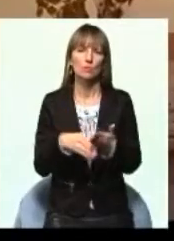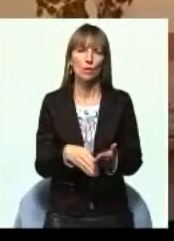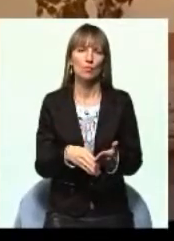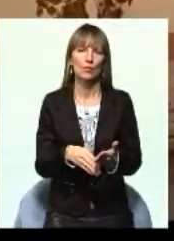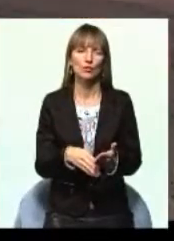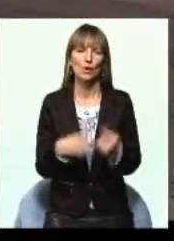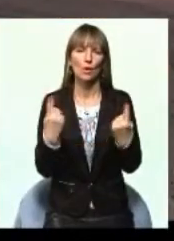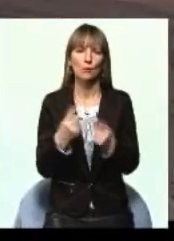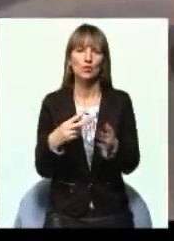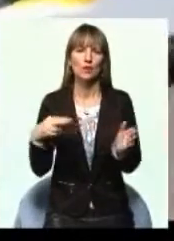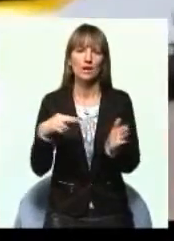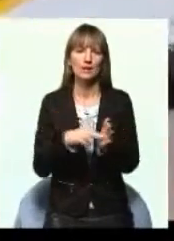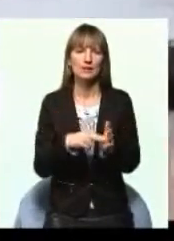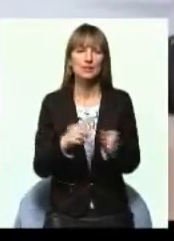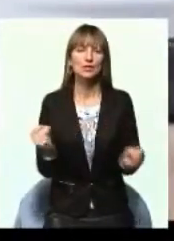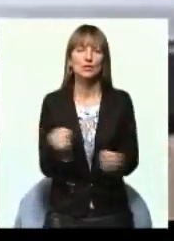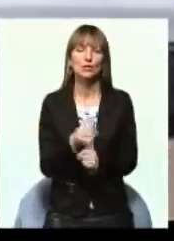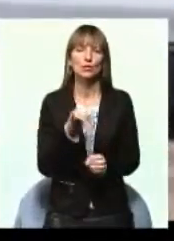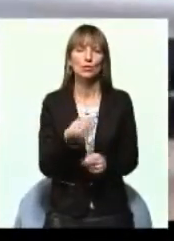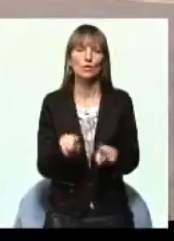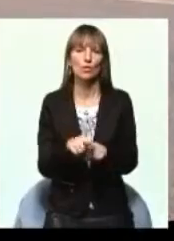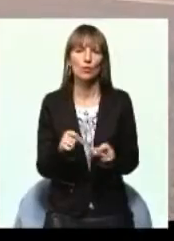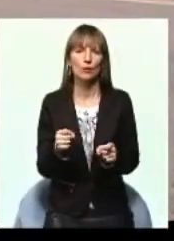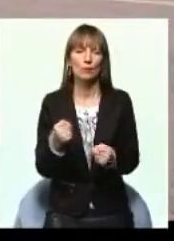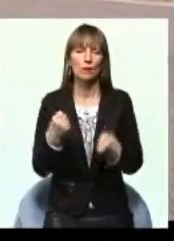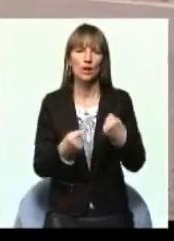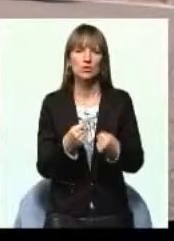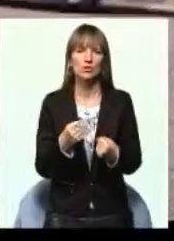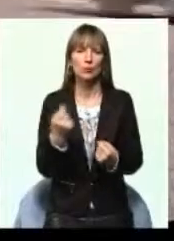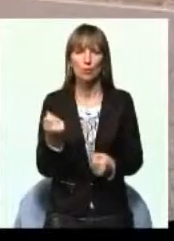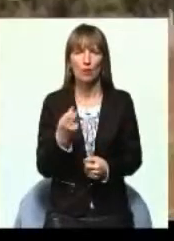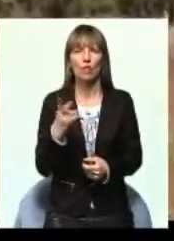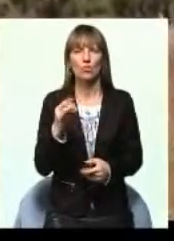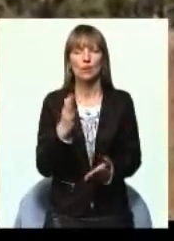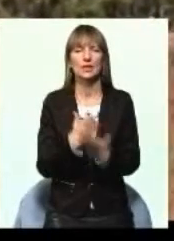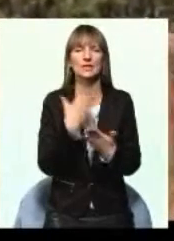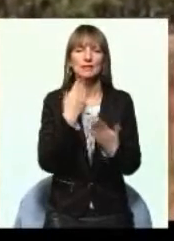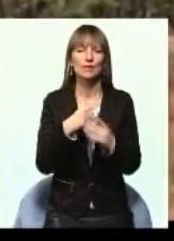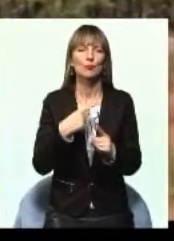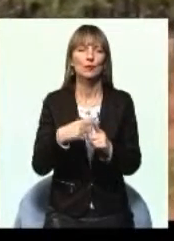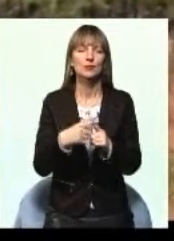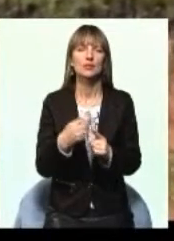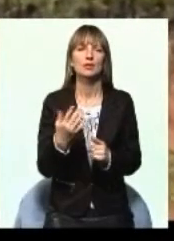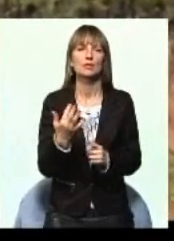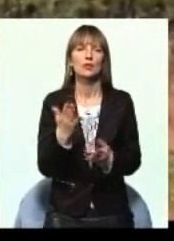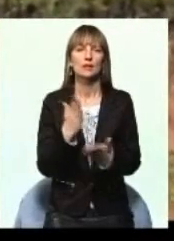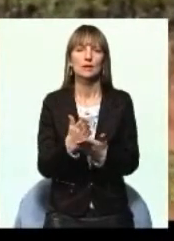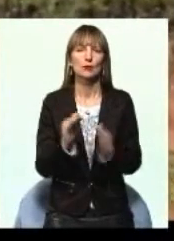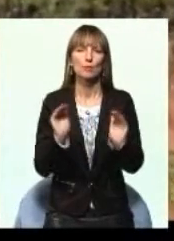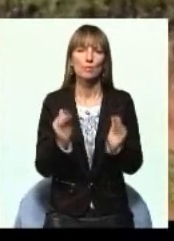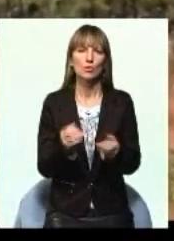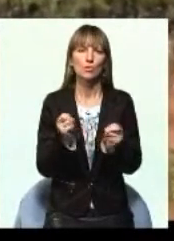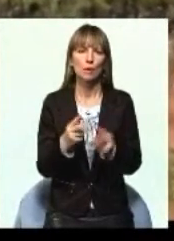звичайної розетки. Швидкість у такого транспорту невелика, проте і тут є свої плюси, оскільки є менший ризик